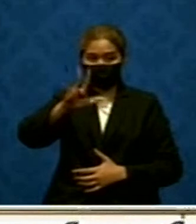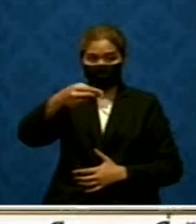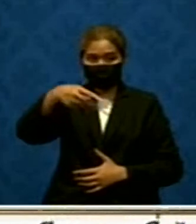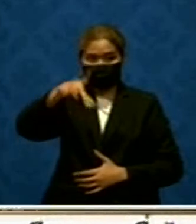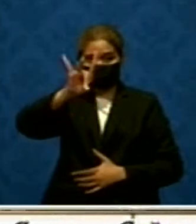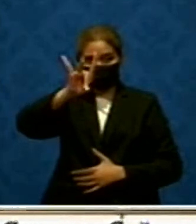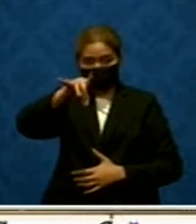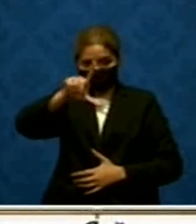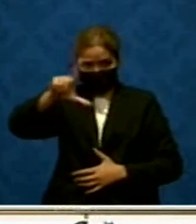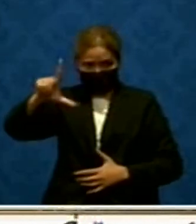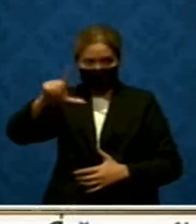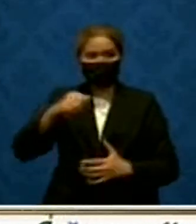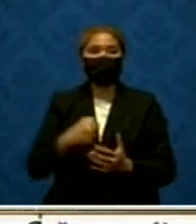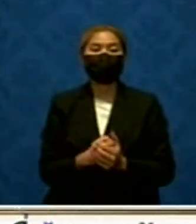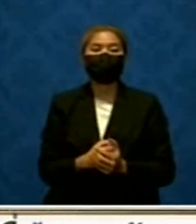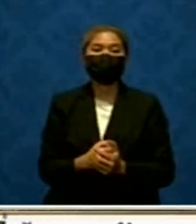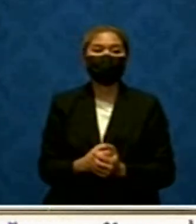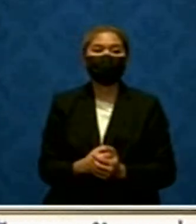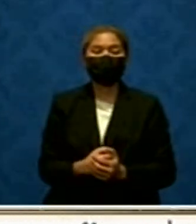บาดิกที่ต้อน